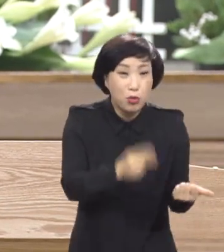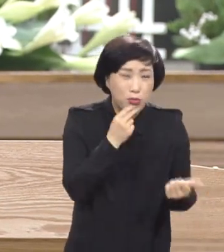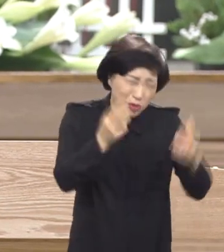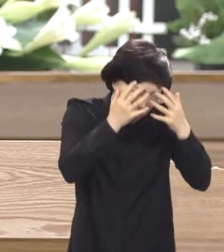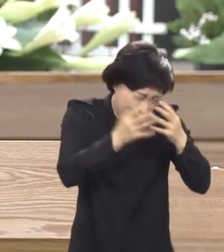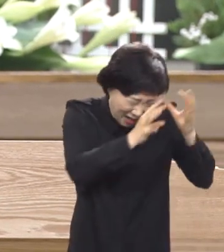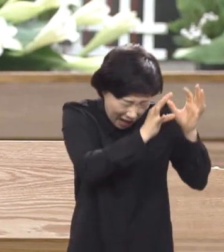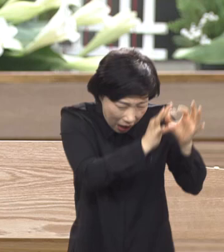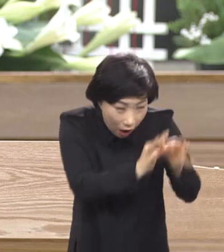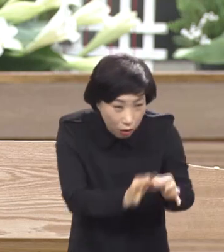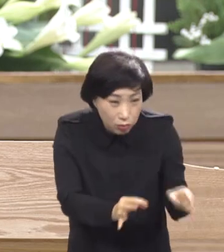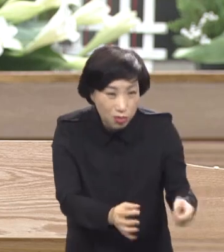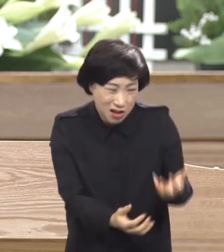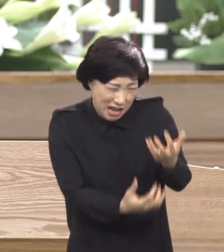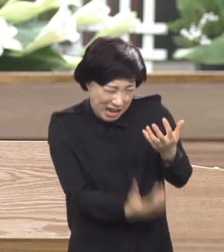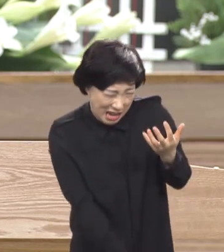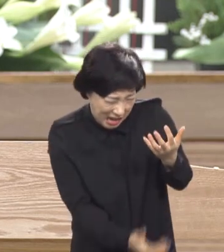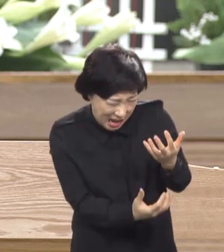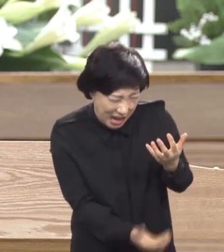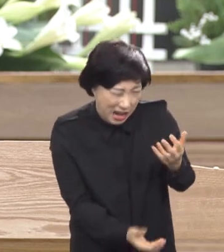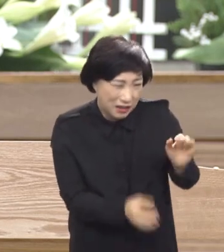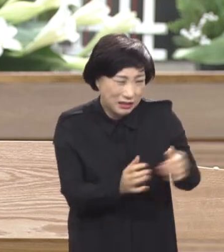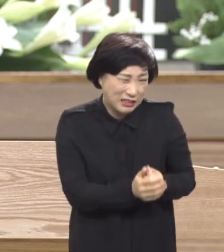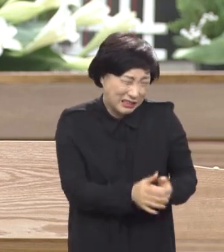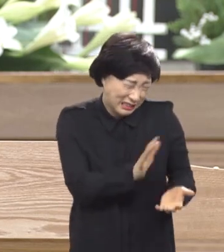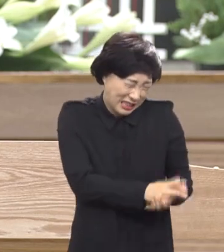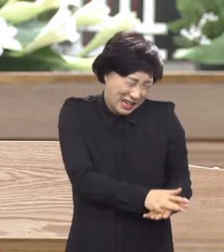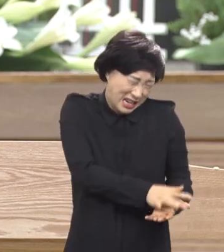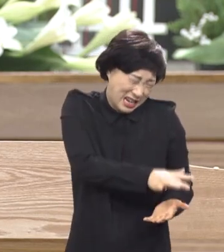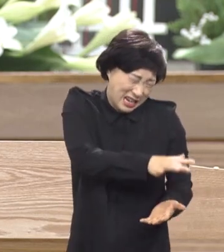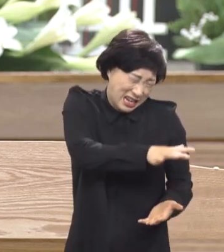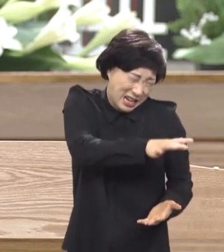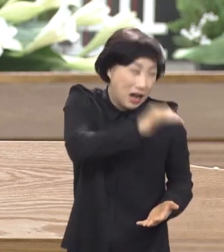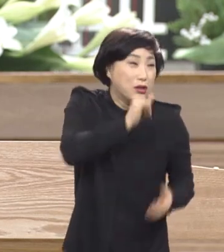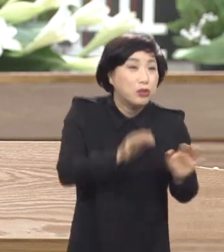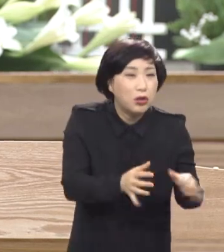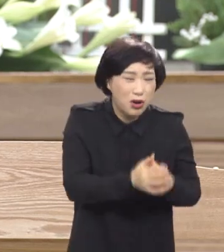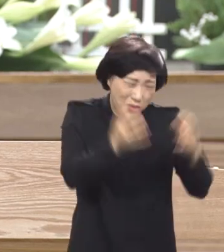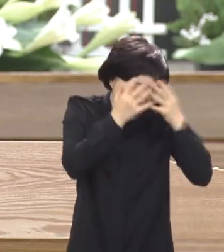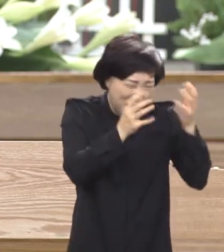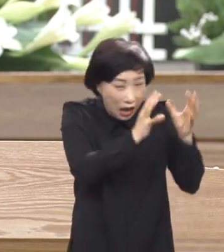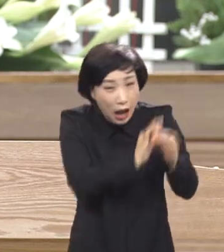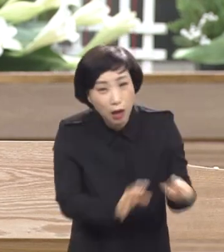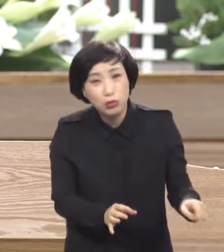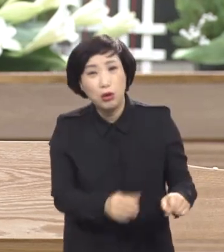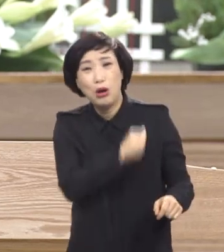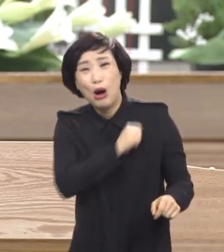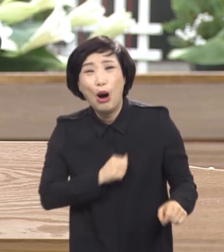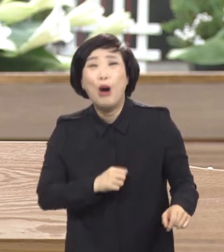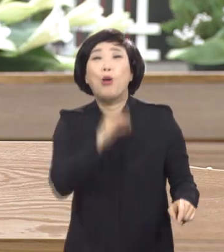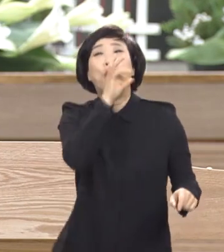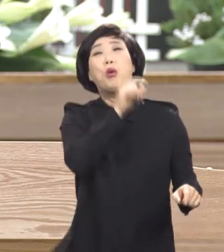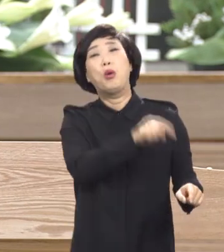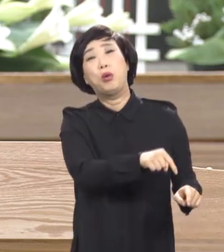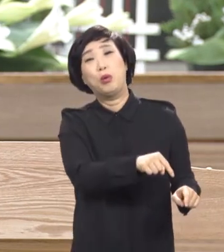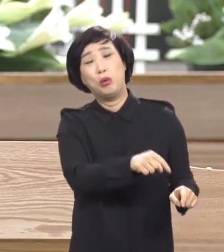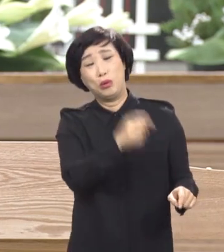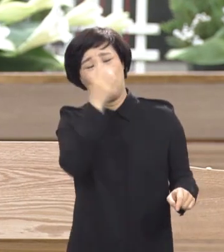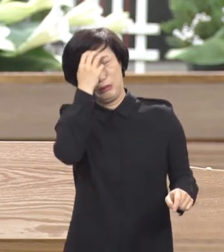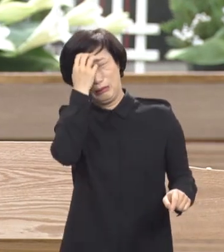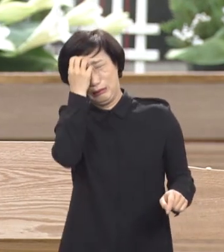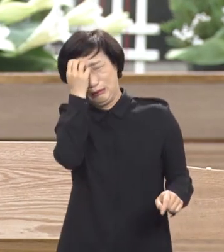끌지는 끌는데 잊지도 않고 고통만 쓰러 견딜 수가 없는 것이요 그건